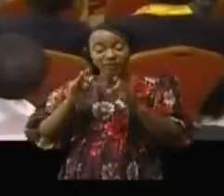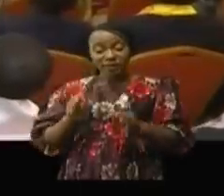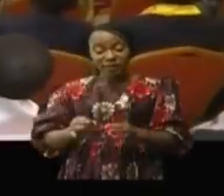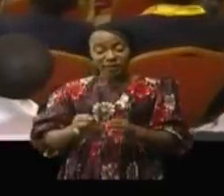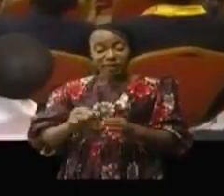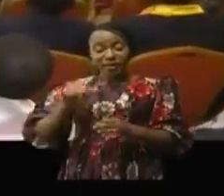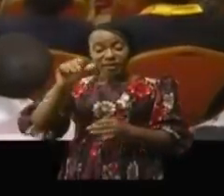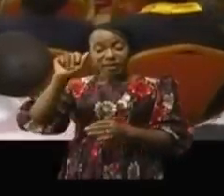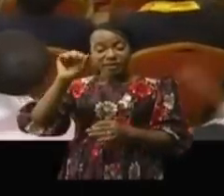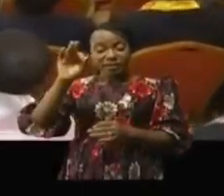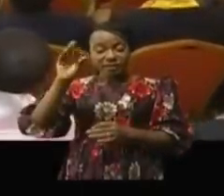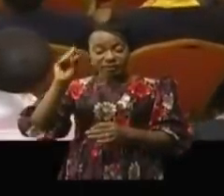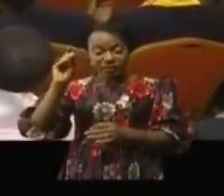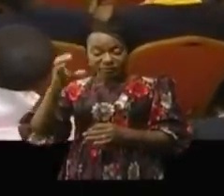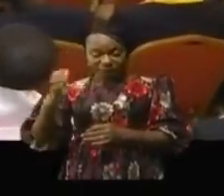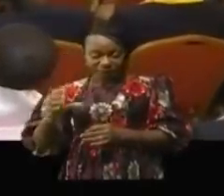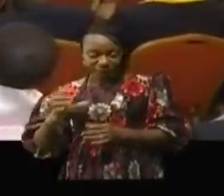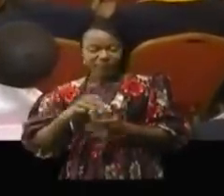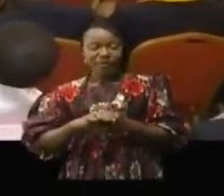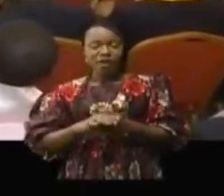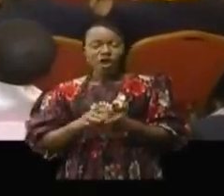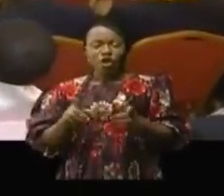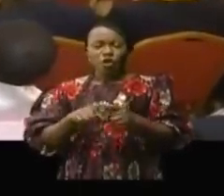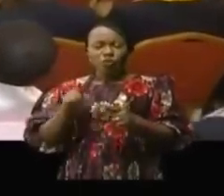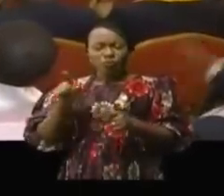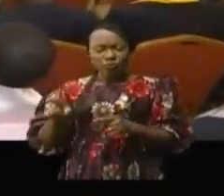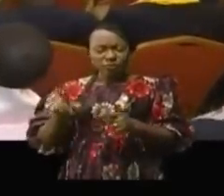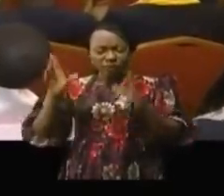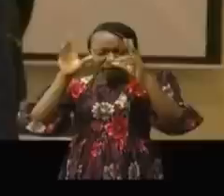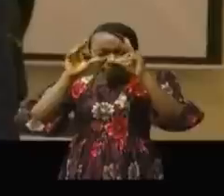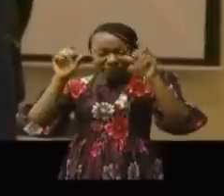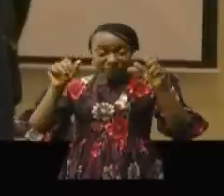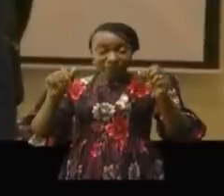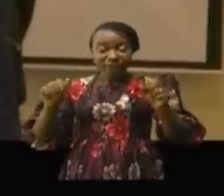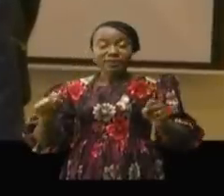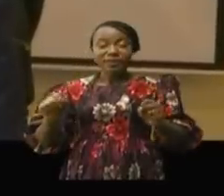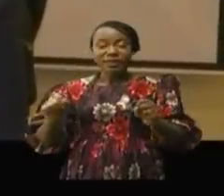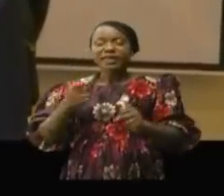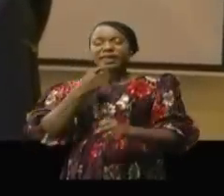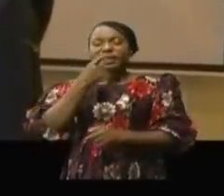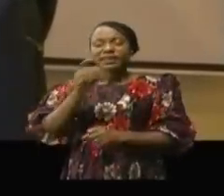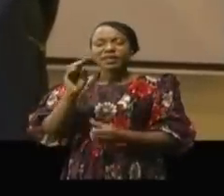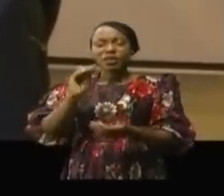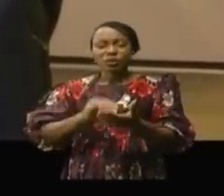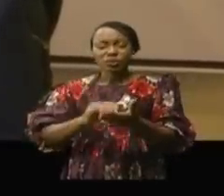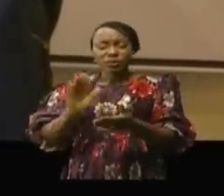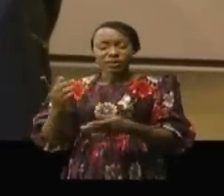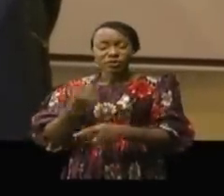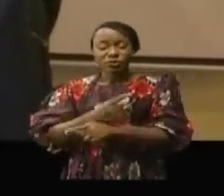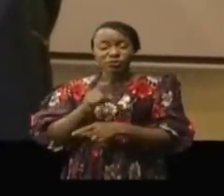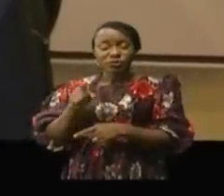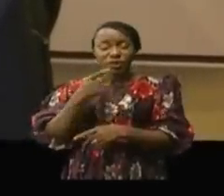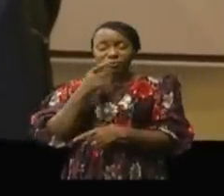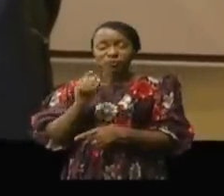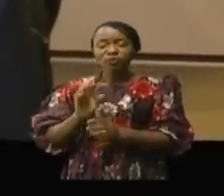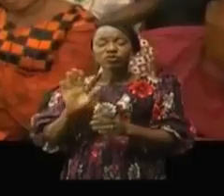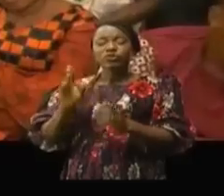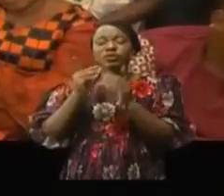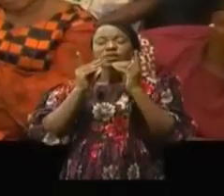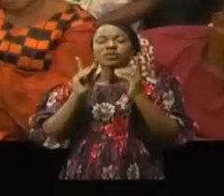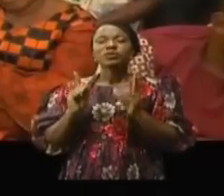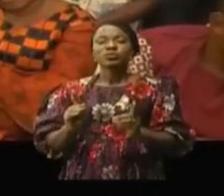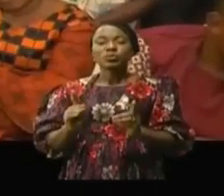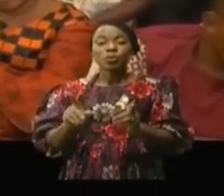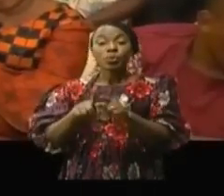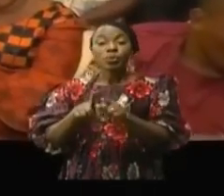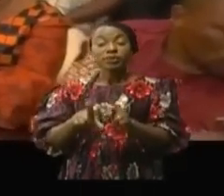de membre du présidium de l'Union sacrée de la Nation, Modeste Bahati a mis à profit son séjour louçois pour s'entretenir avec